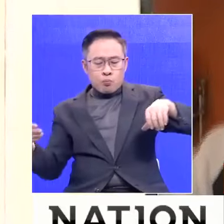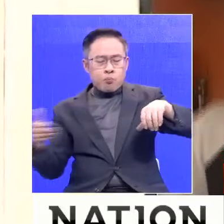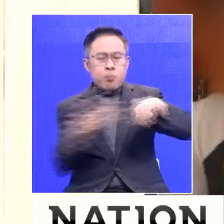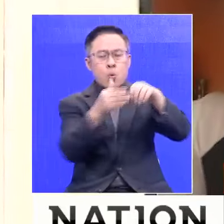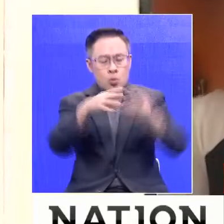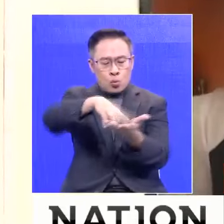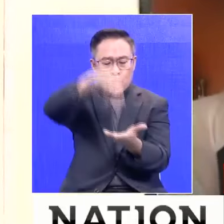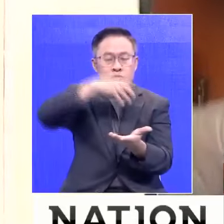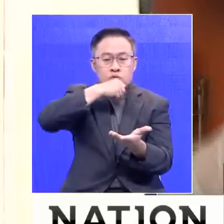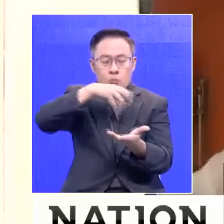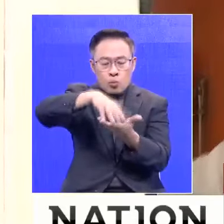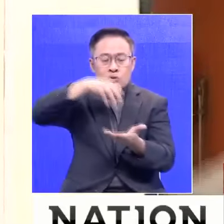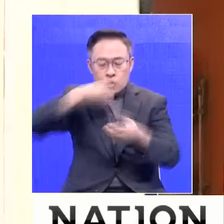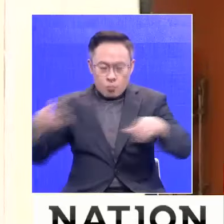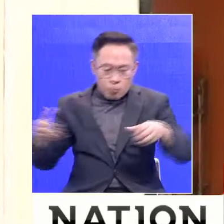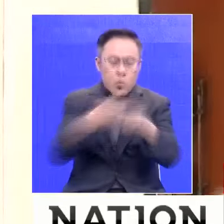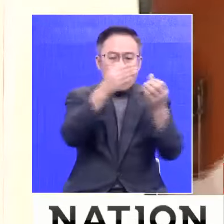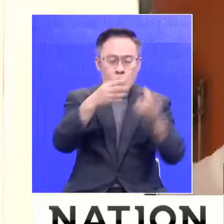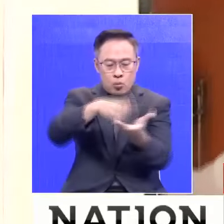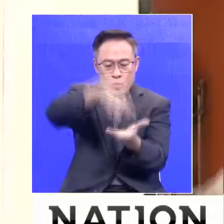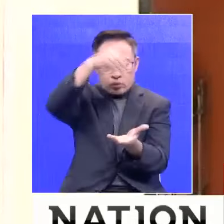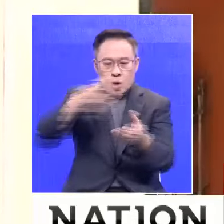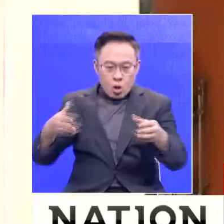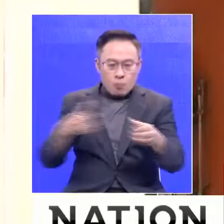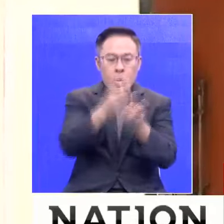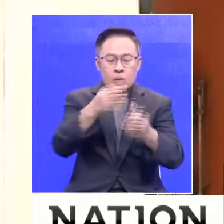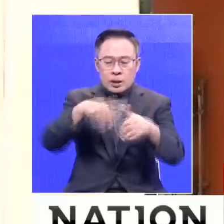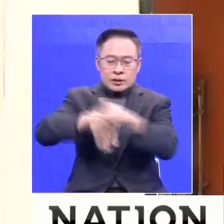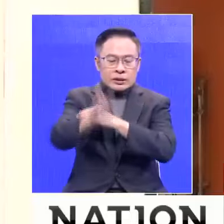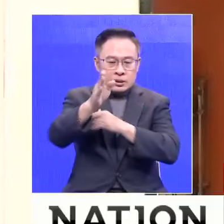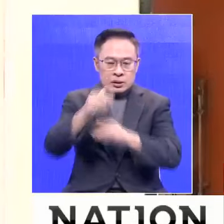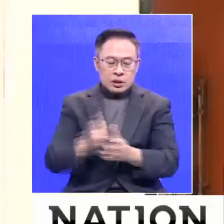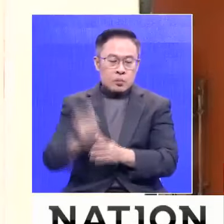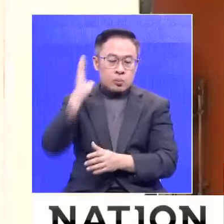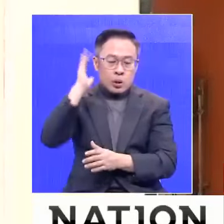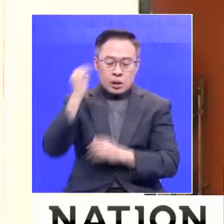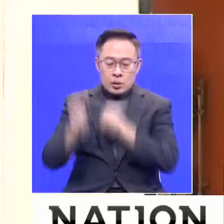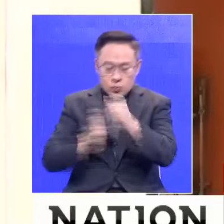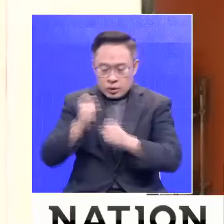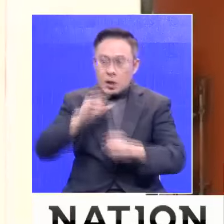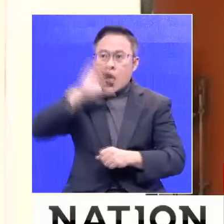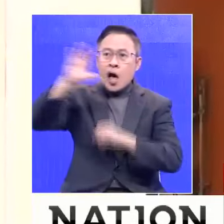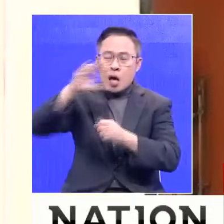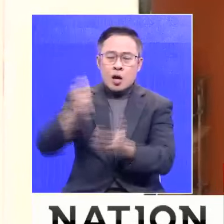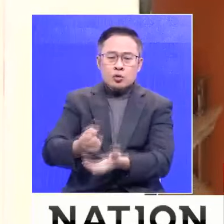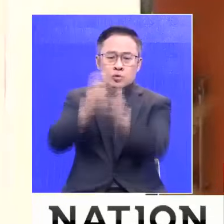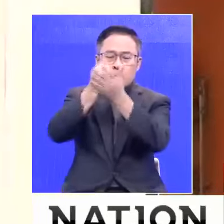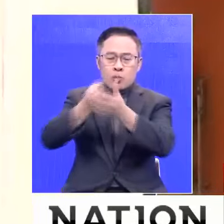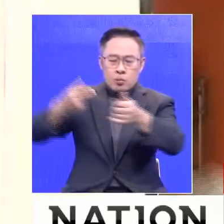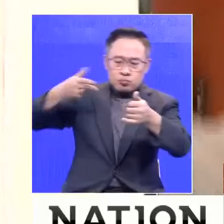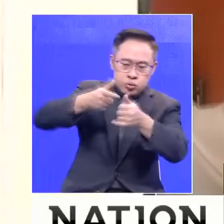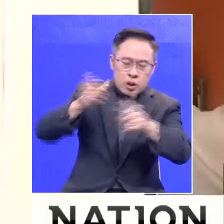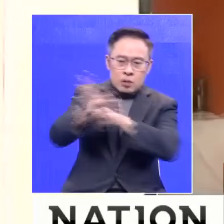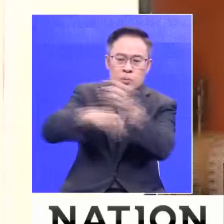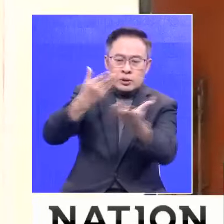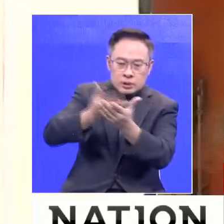ยหันไปมองแล้วก็ได้ยินผู้ชายคนนี้พูดว่าเขาขโมยรถขโมยเงินผมเดี๋ยวพี่ก็ไม่แน่ใจว่ามันรถอะไรนะพี่ไม่ได้จับมันดังแล้วก็มองแล้วก็ไม่รู้ว่าอะไ